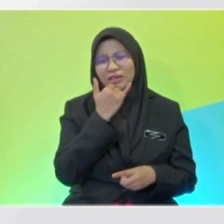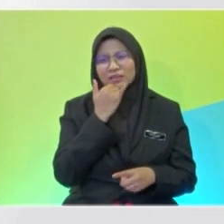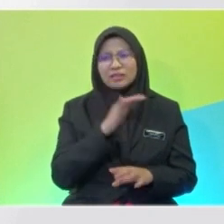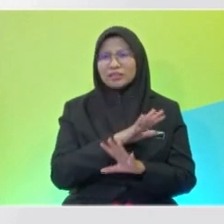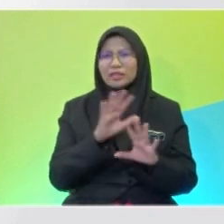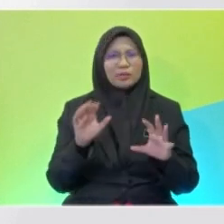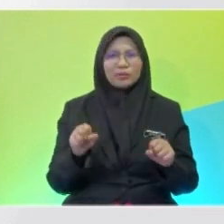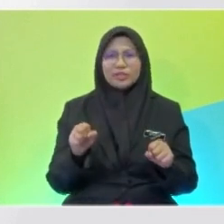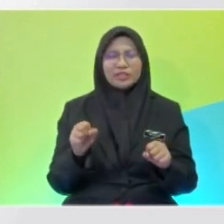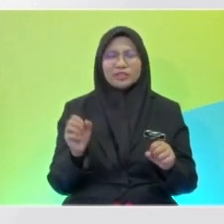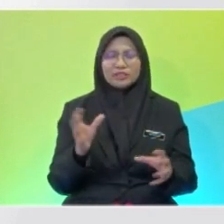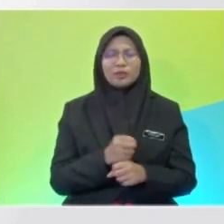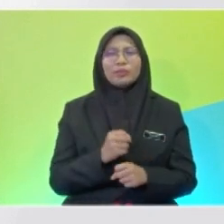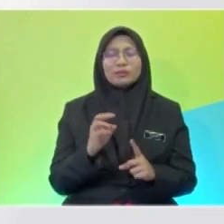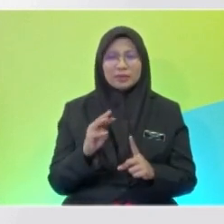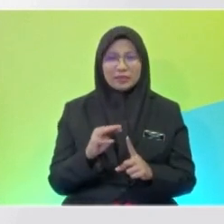Makkah lah tak